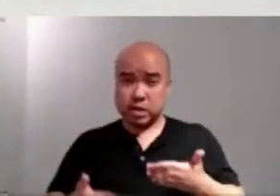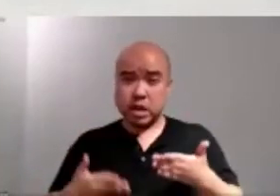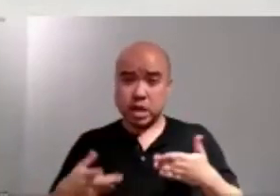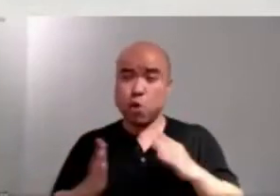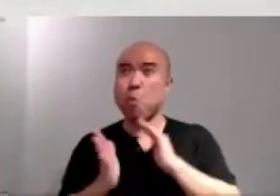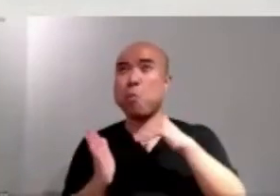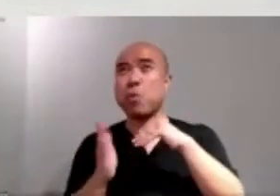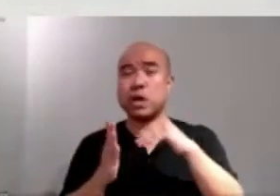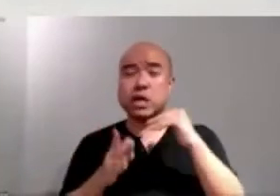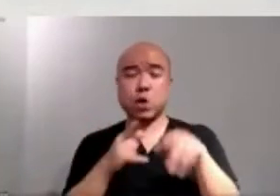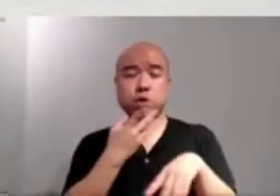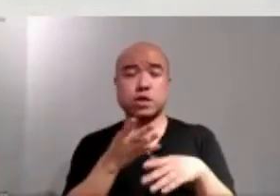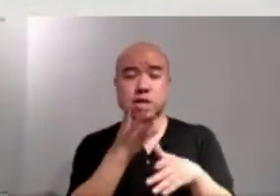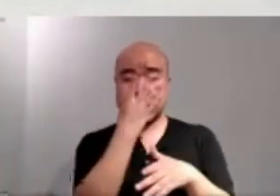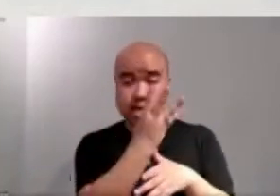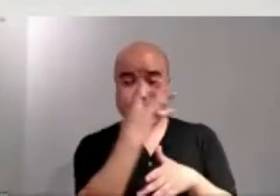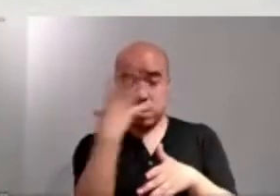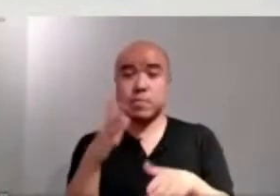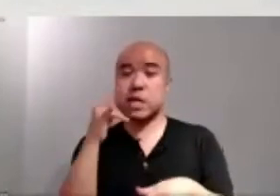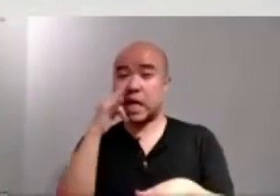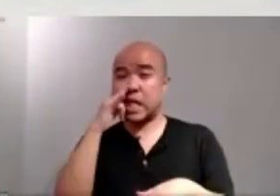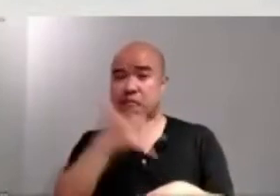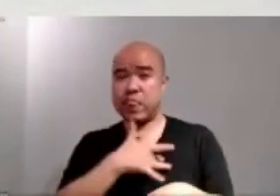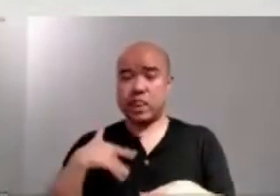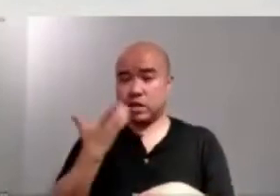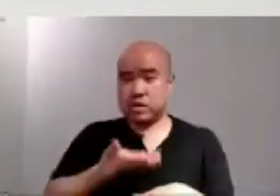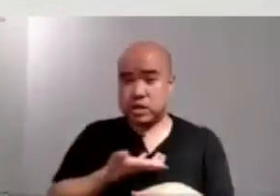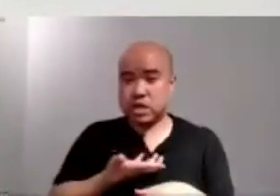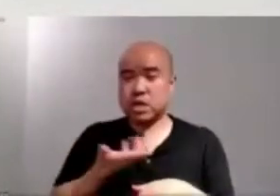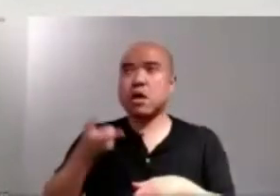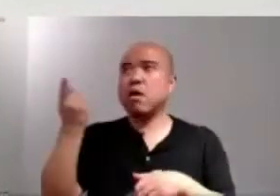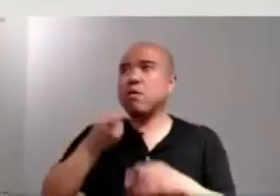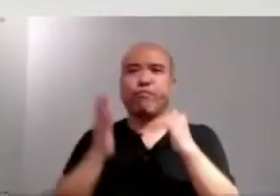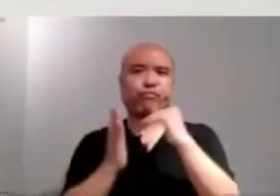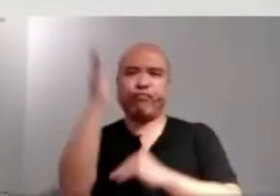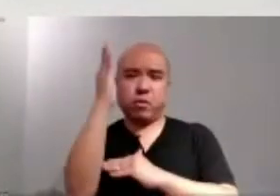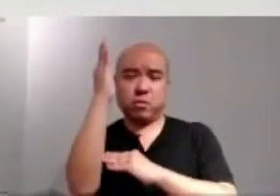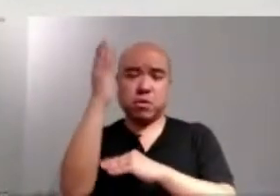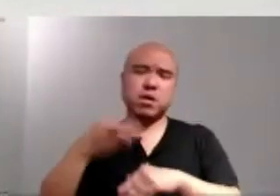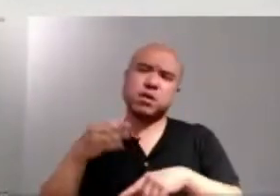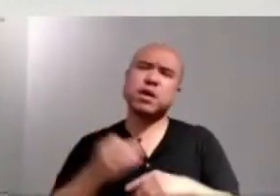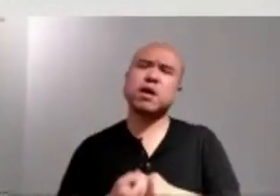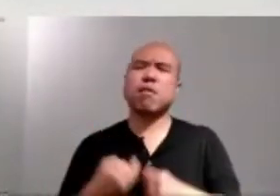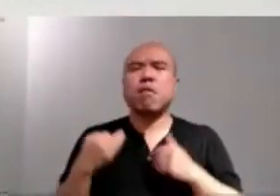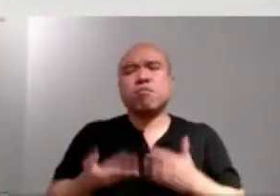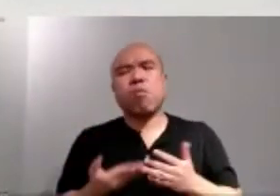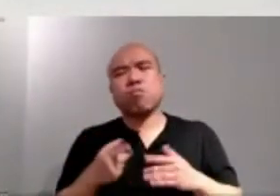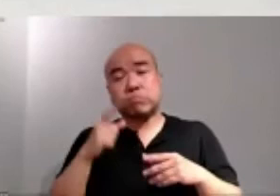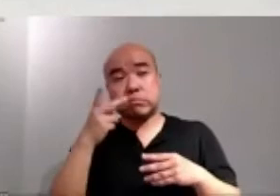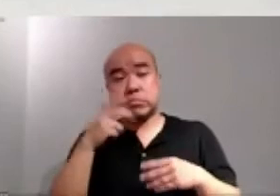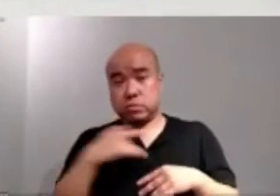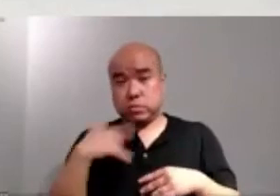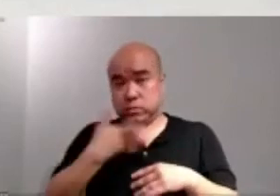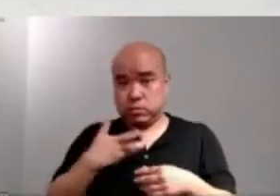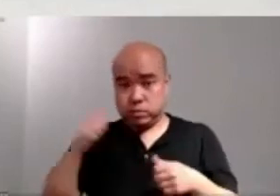有45宗嗰個確診，所以我自己覺得咧檢測真係好重要嘅。咁我想咧，我哋而家都我同我個團隊都